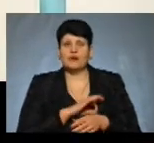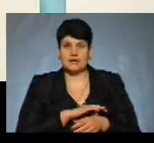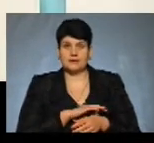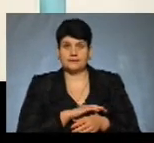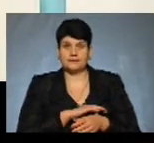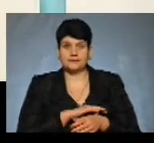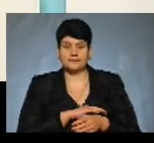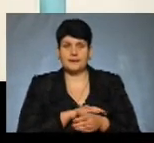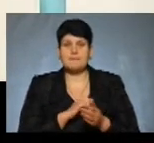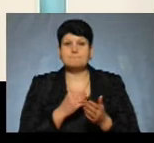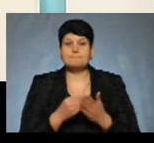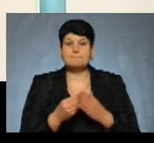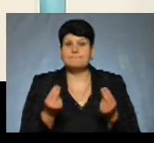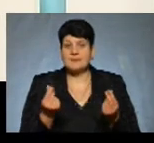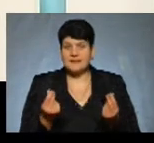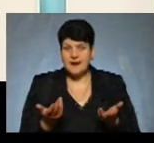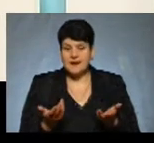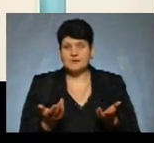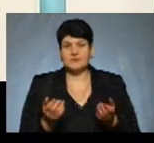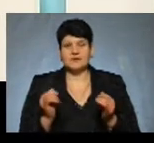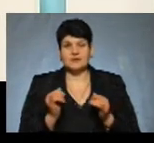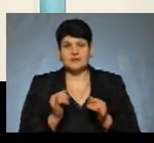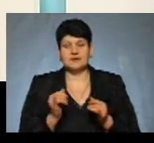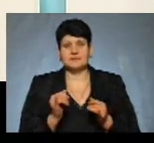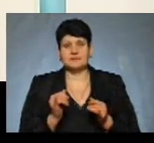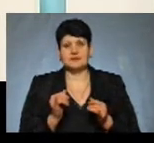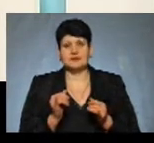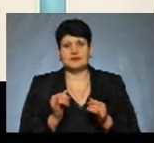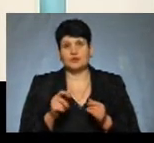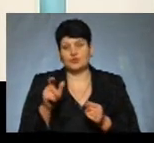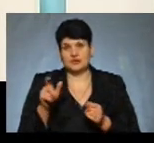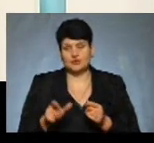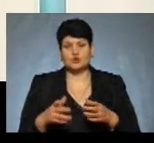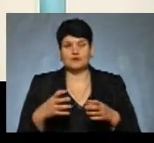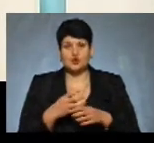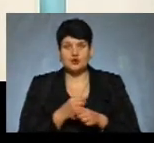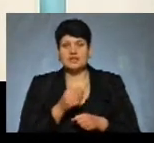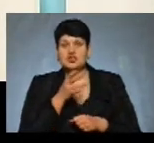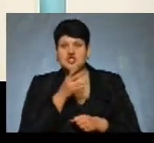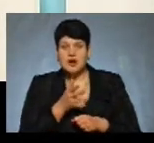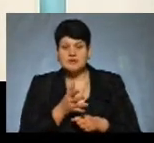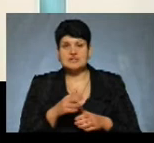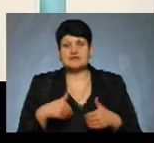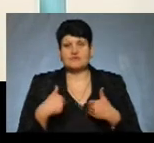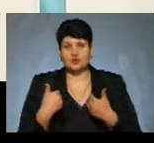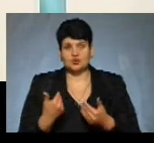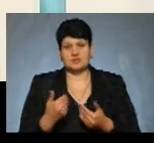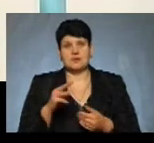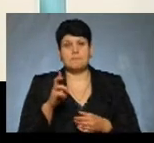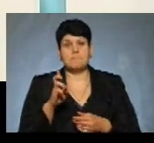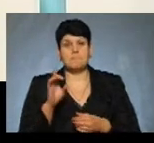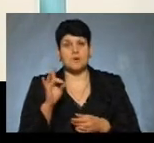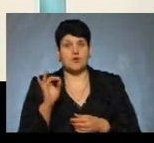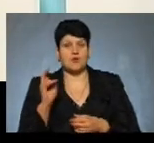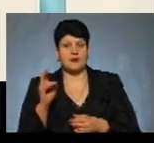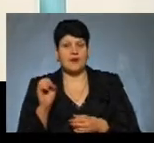і матеріально, і, я думаю, самому громадянину, щоб скоротити час, звернутися до митного брокера, який має на